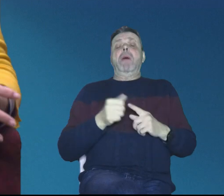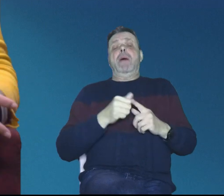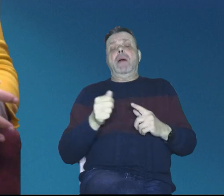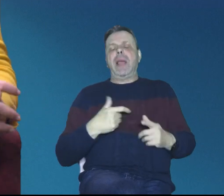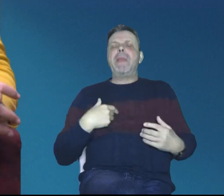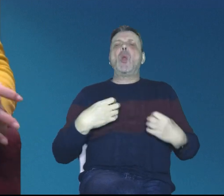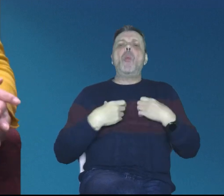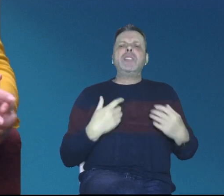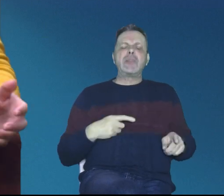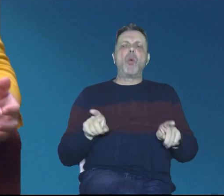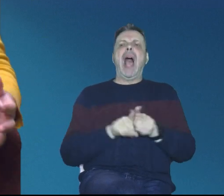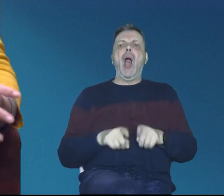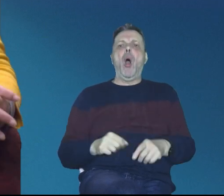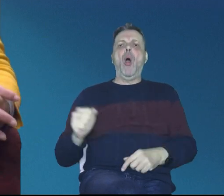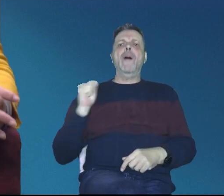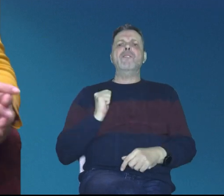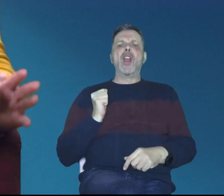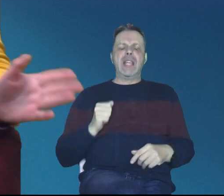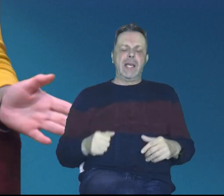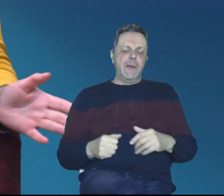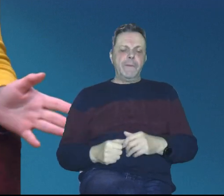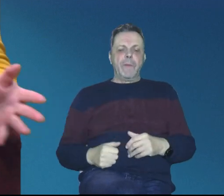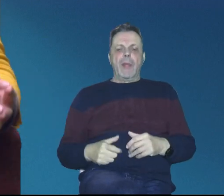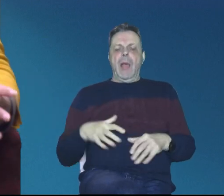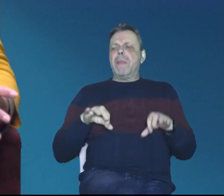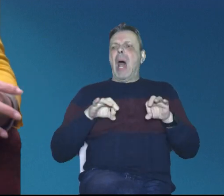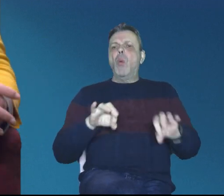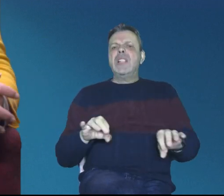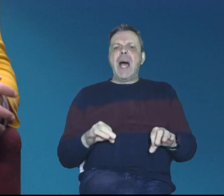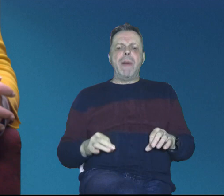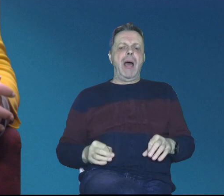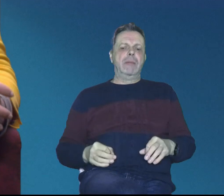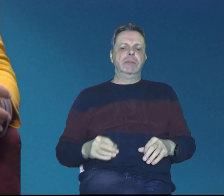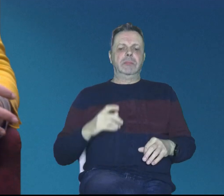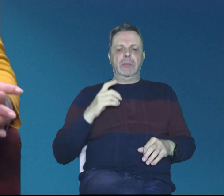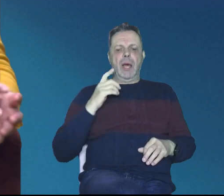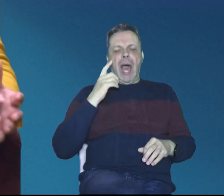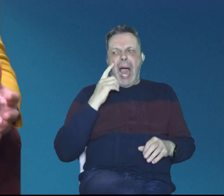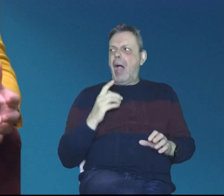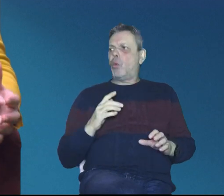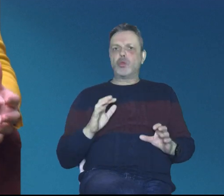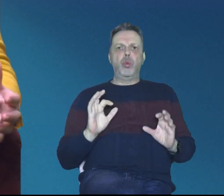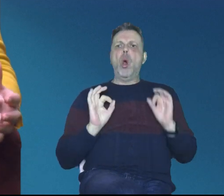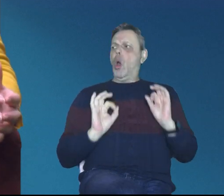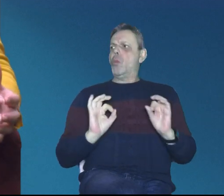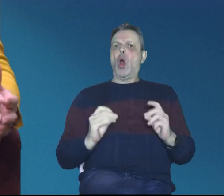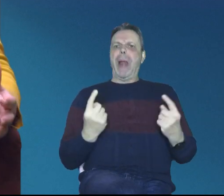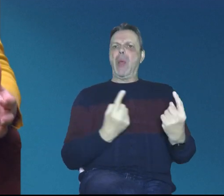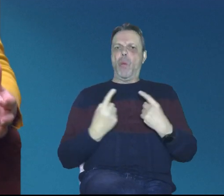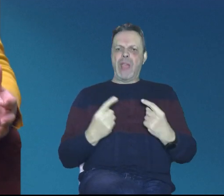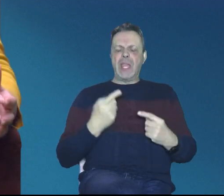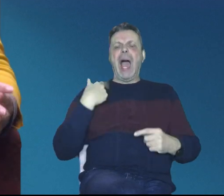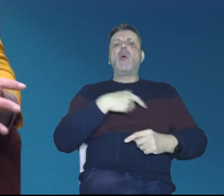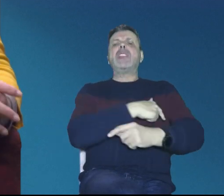uvijek volim zafrkavati da mi glumice smo poput vojnikinja. Dakle, na ulicama smo, ako su koliko toliko